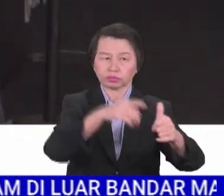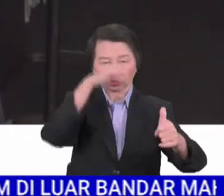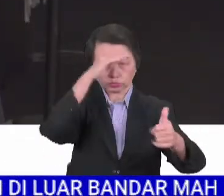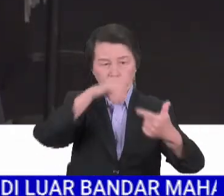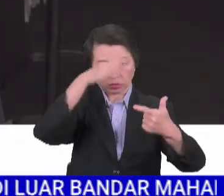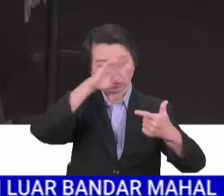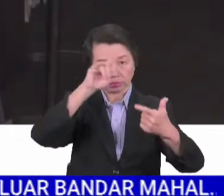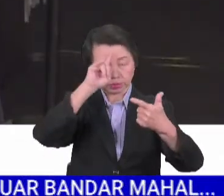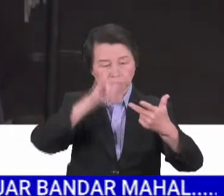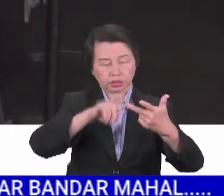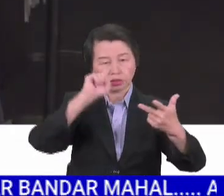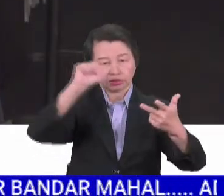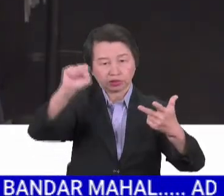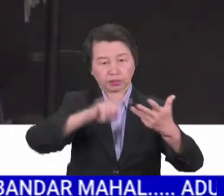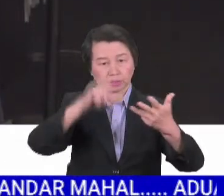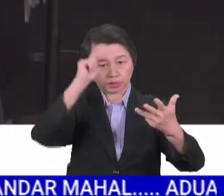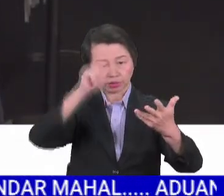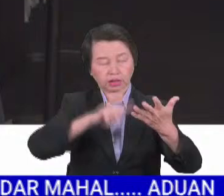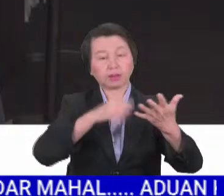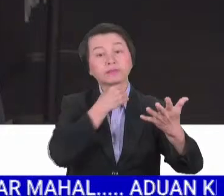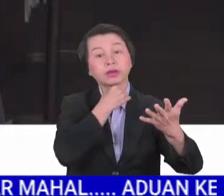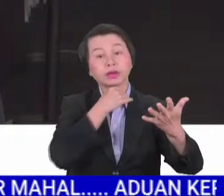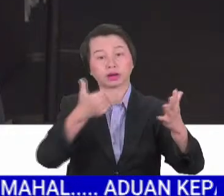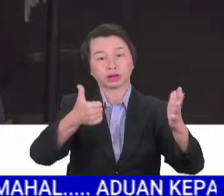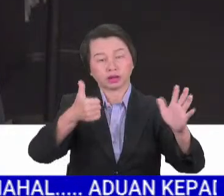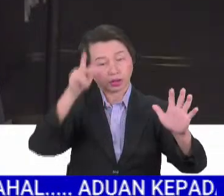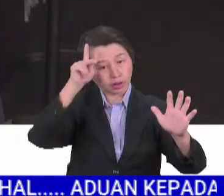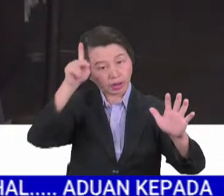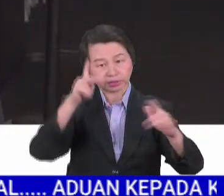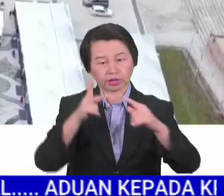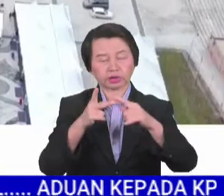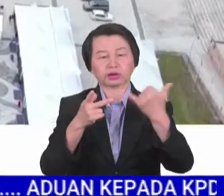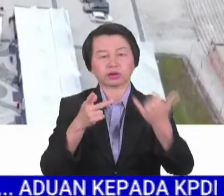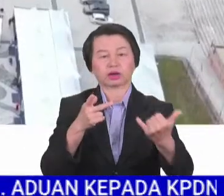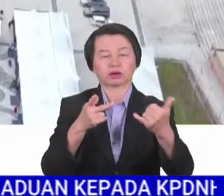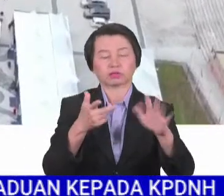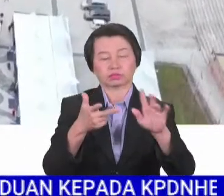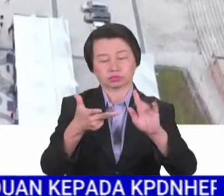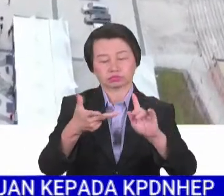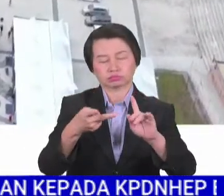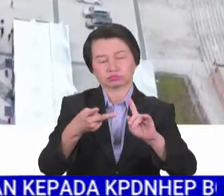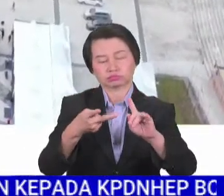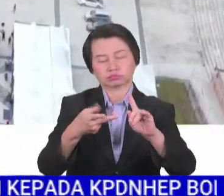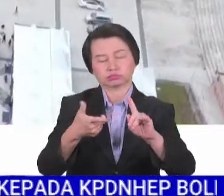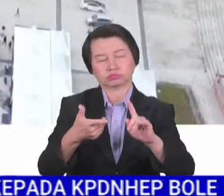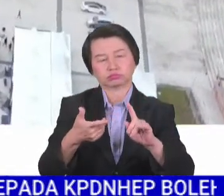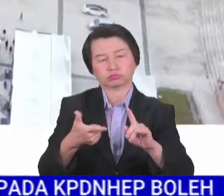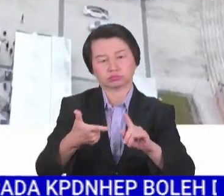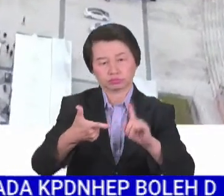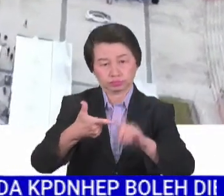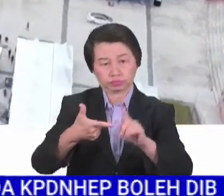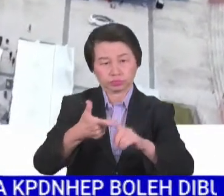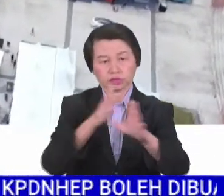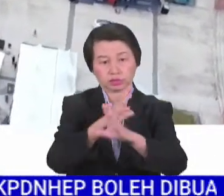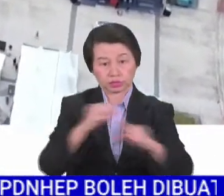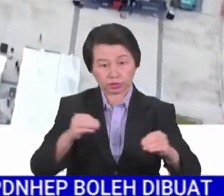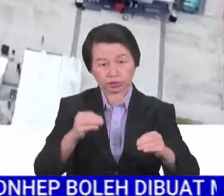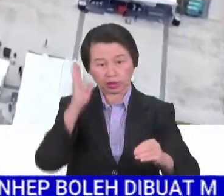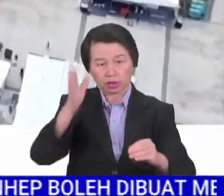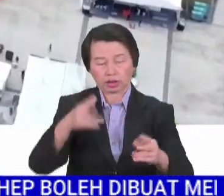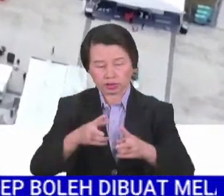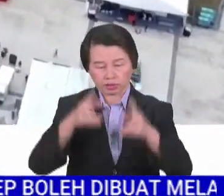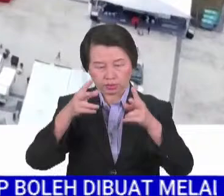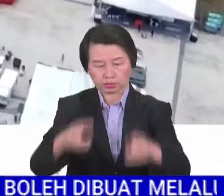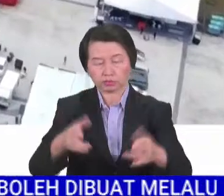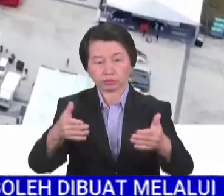Perlis, Sabah, Terengganu, Perak dan juga Kelantan. Dan kali ini di Sarawak juga turut akan dirasmikan oleh Perdana Menteri Dato' Sri